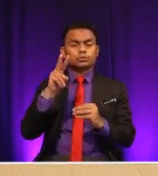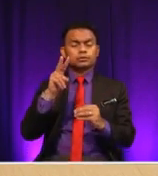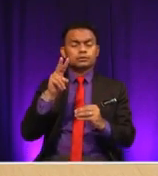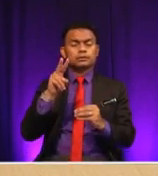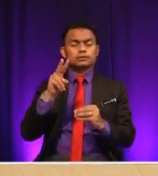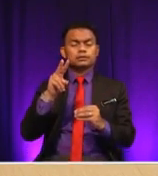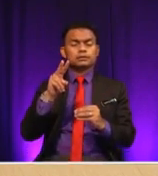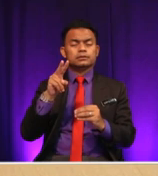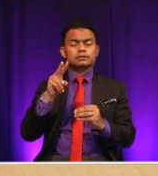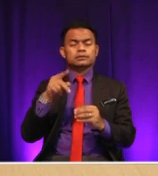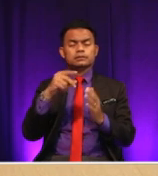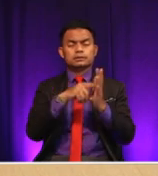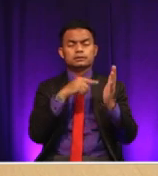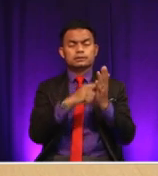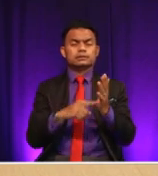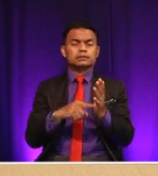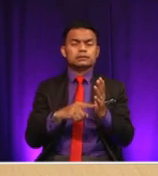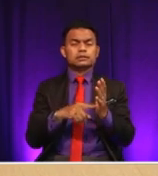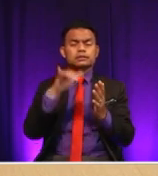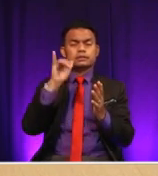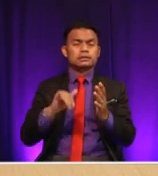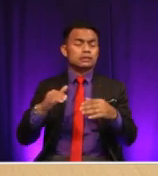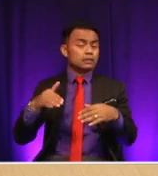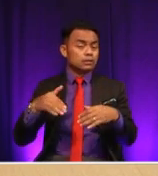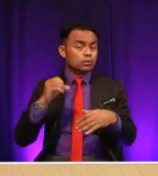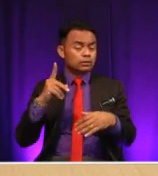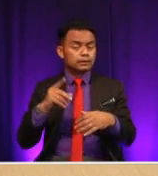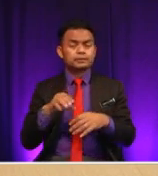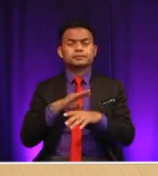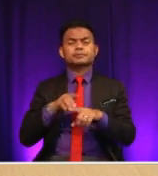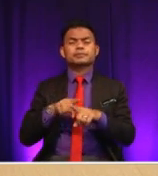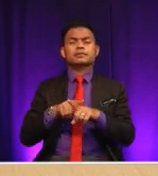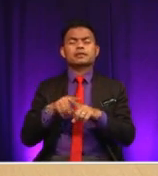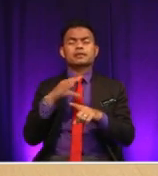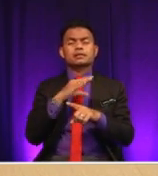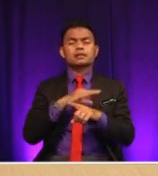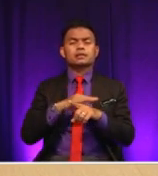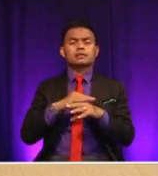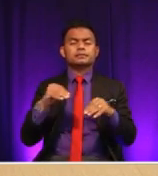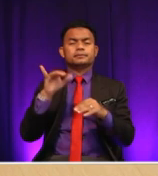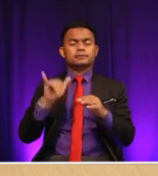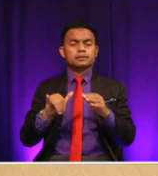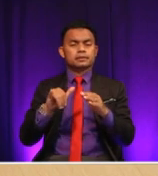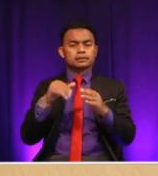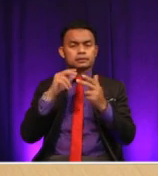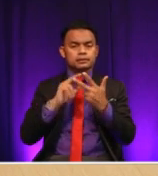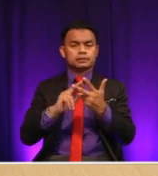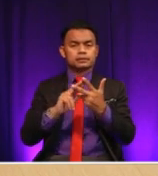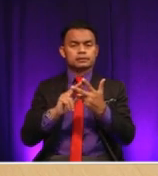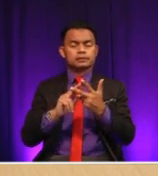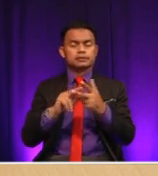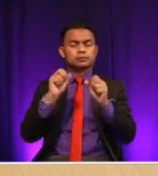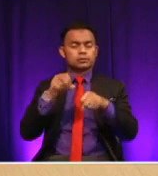ketiga adalah kritikan sarana tetapi pada pagi ini perkusi yang Cek gusion adalah tentang kita membuat